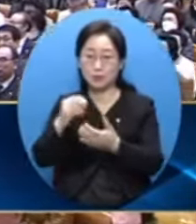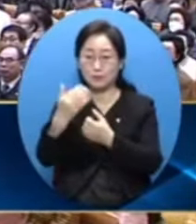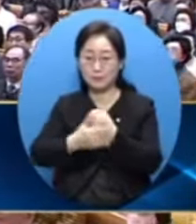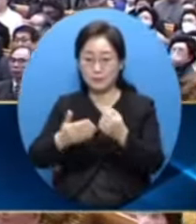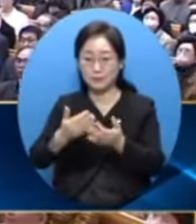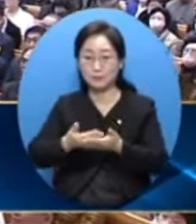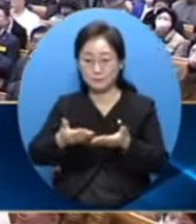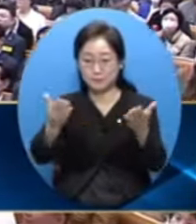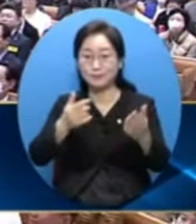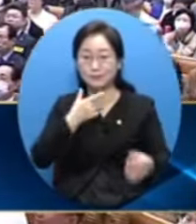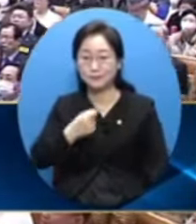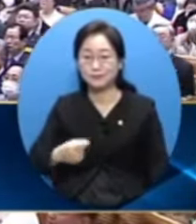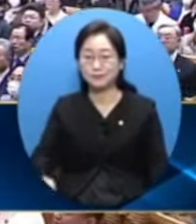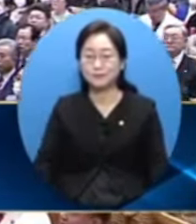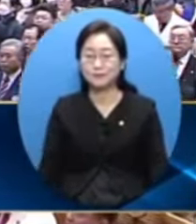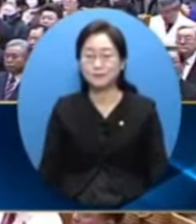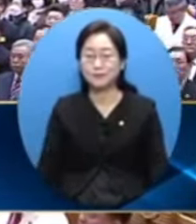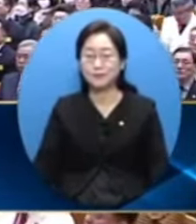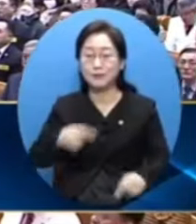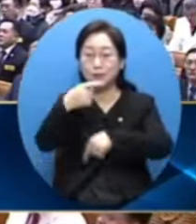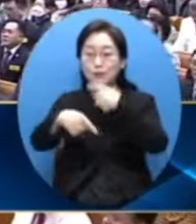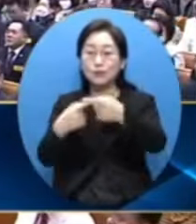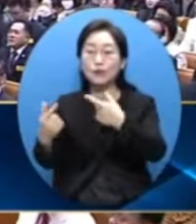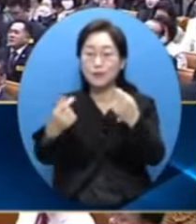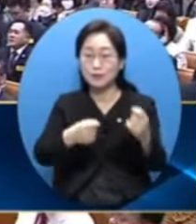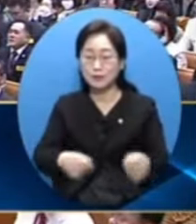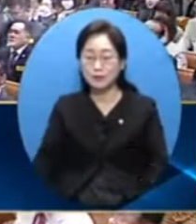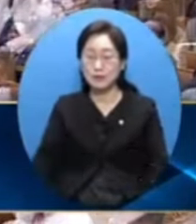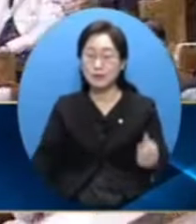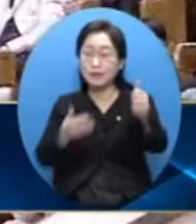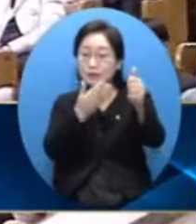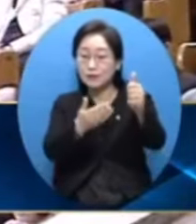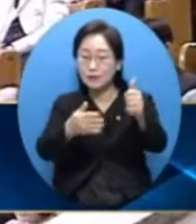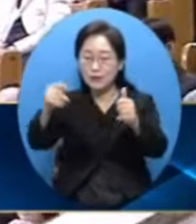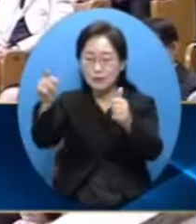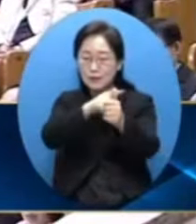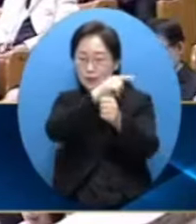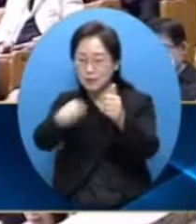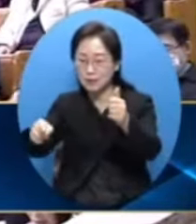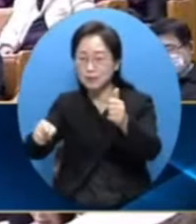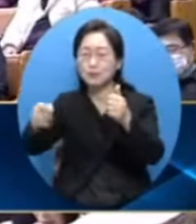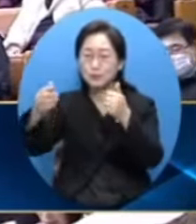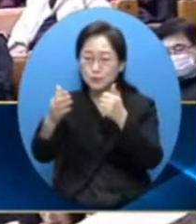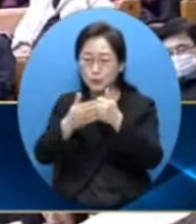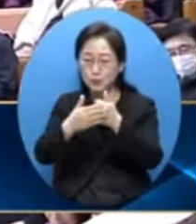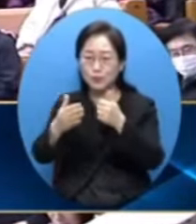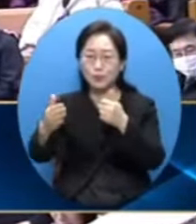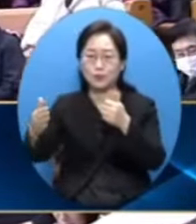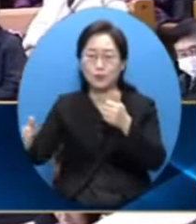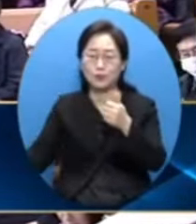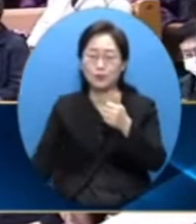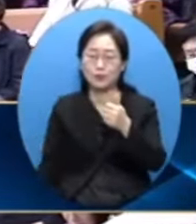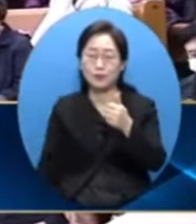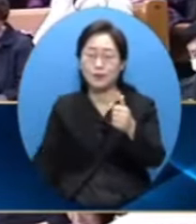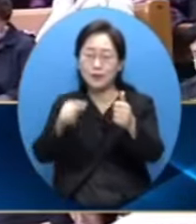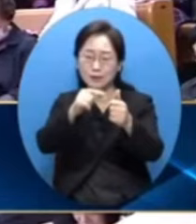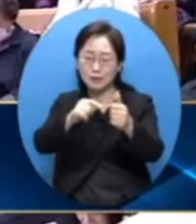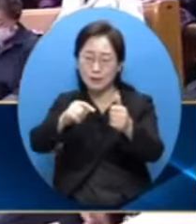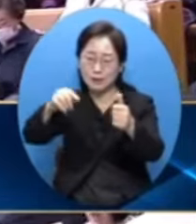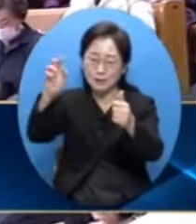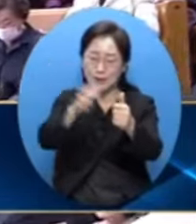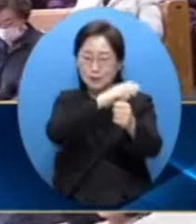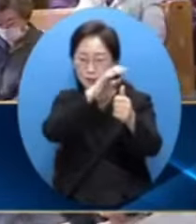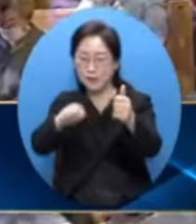은혜를 나누기 원합니다 제목으로 한번 따라주시기 바랍니다 그가 채에 맞으 그 그가 적에